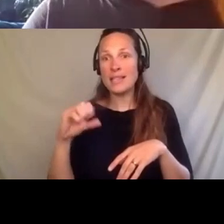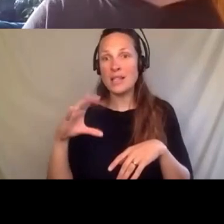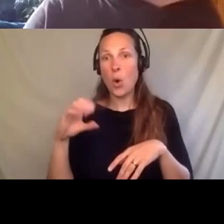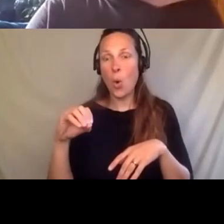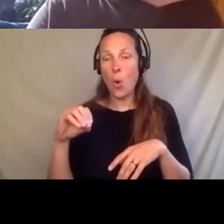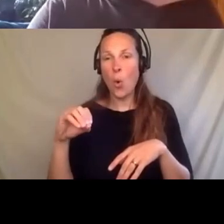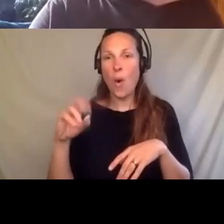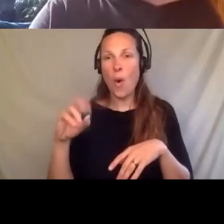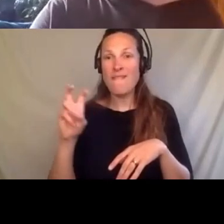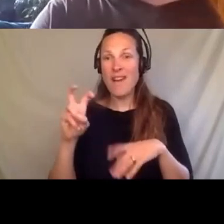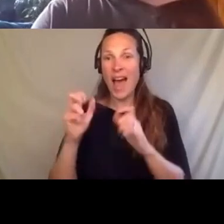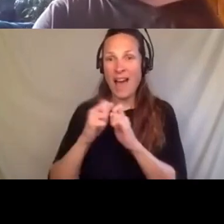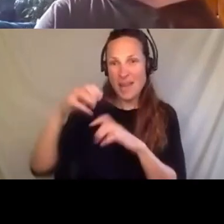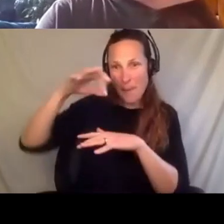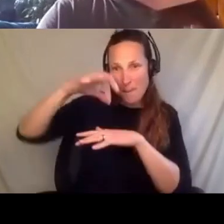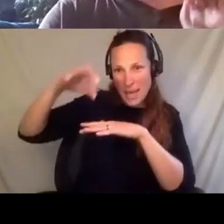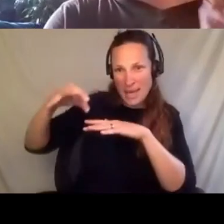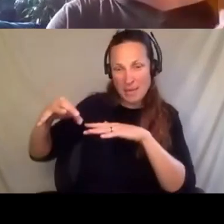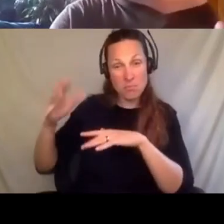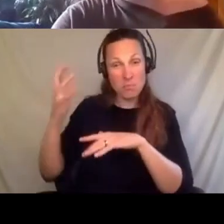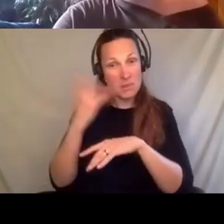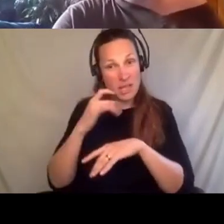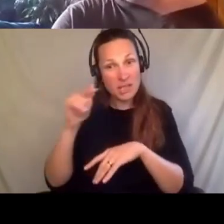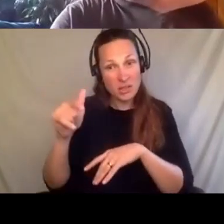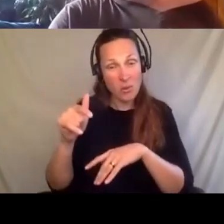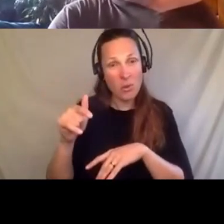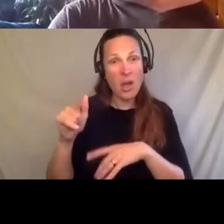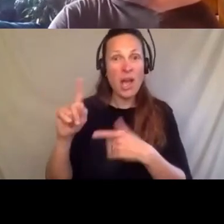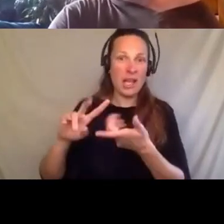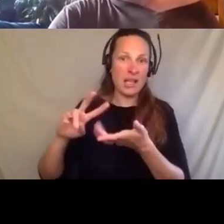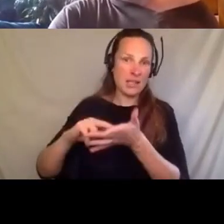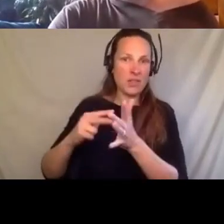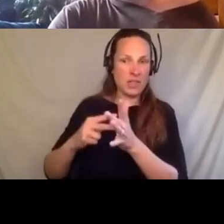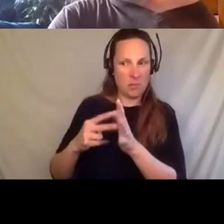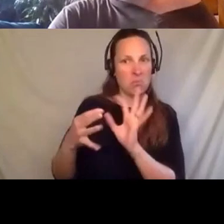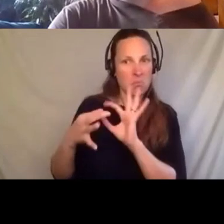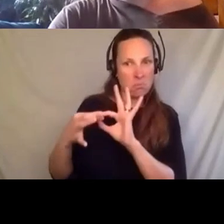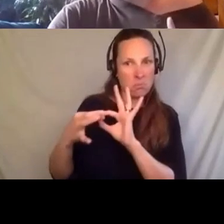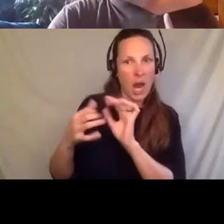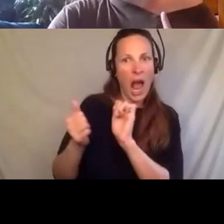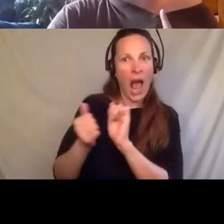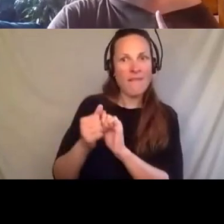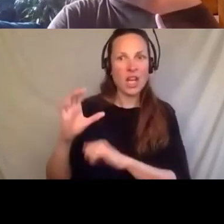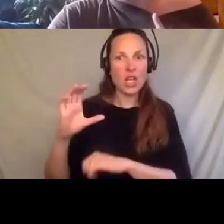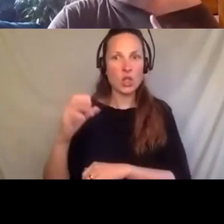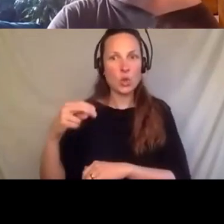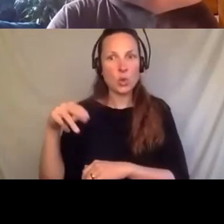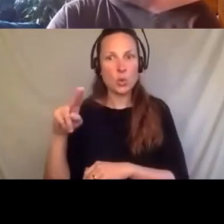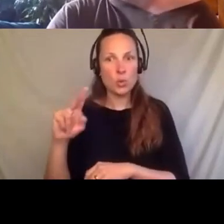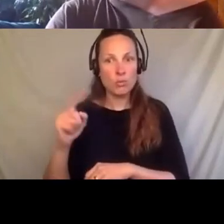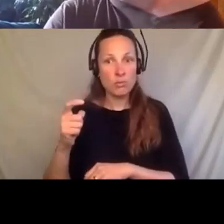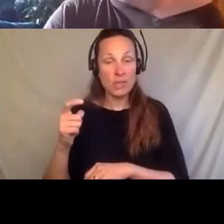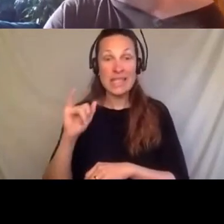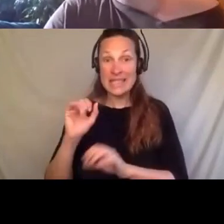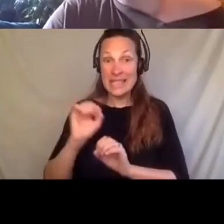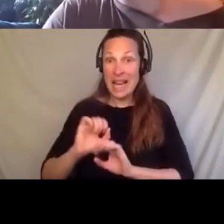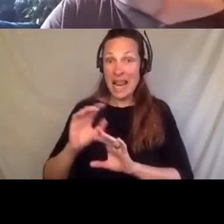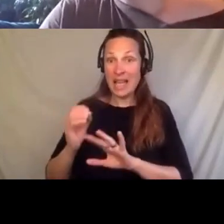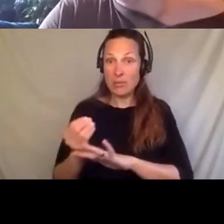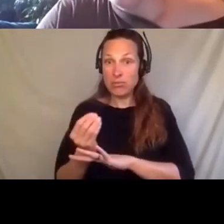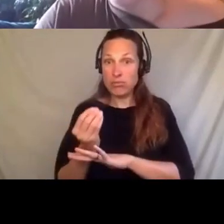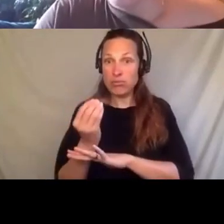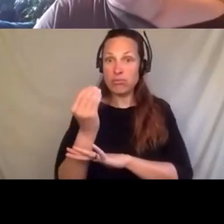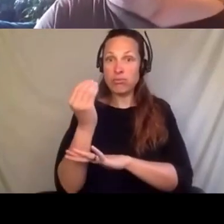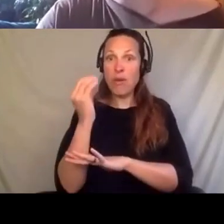là. Super beau, très délicieux. Donc, c'est un ami des choux. Et si vous le laissez fleurir, eh bien, il va attirer